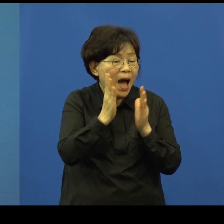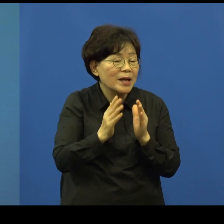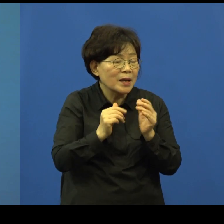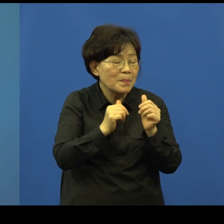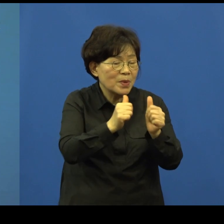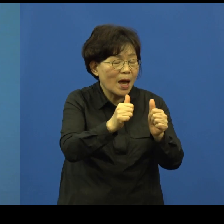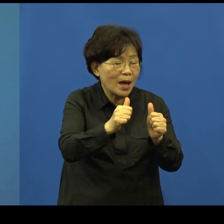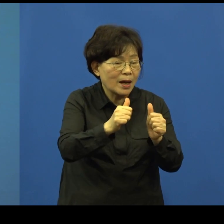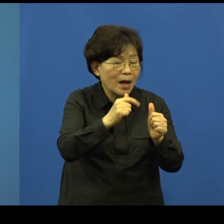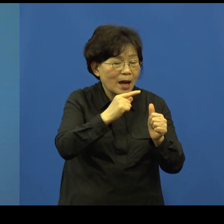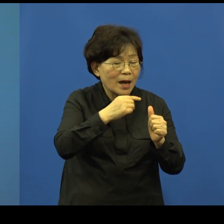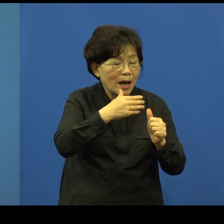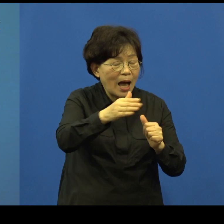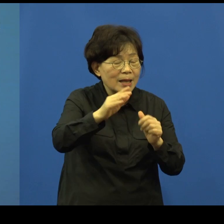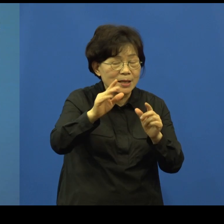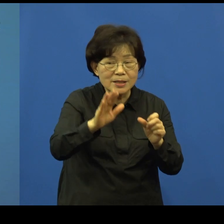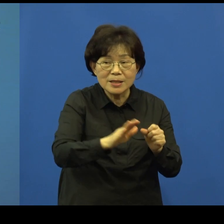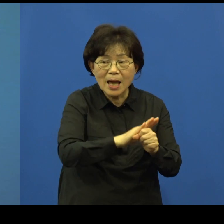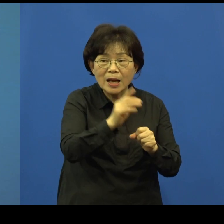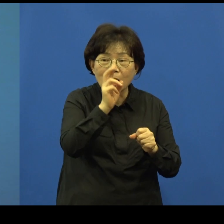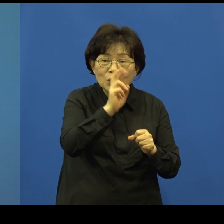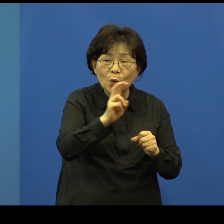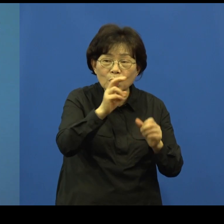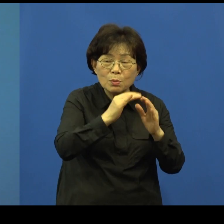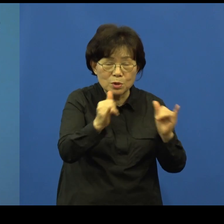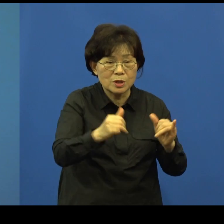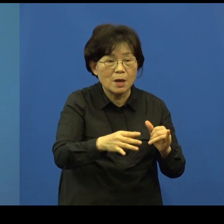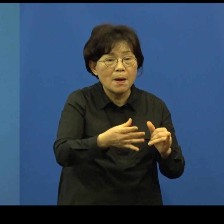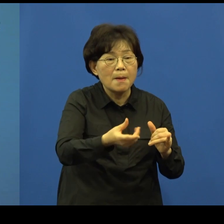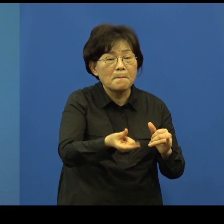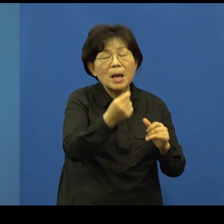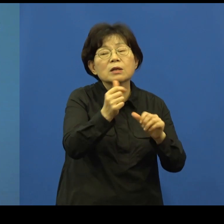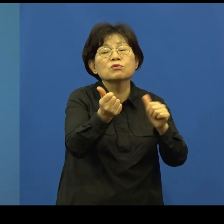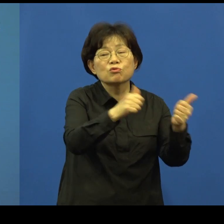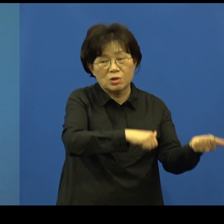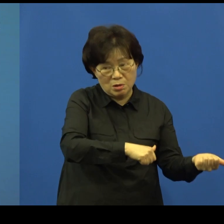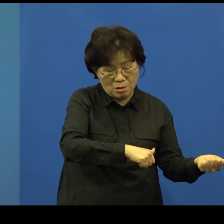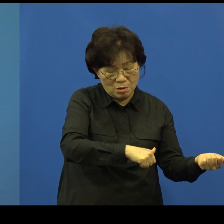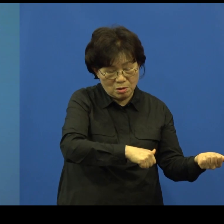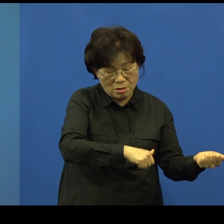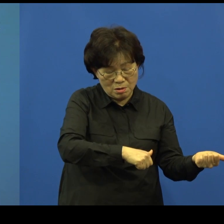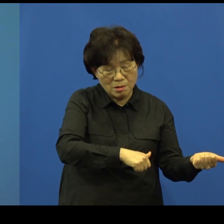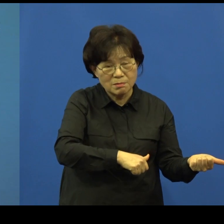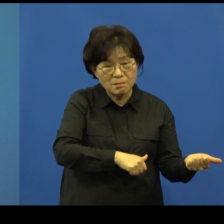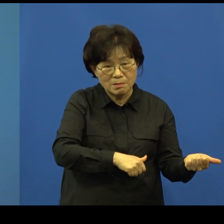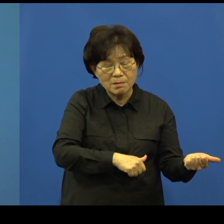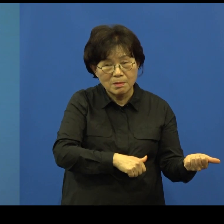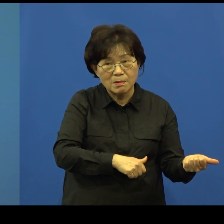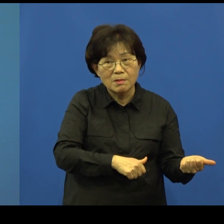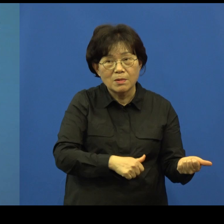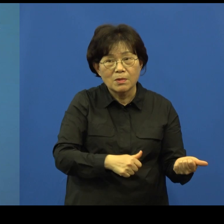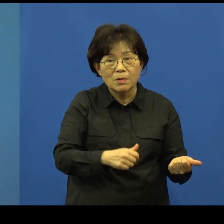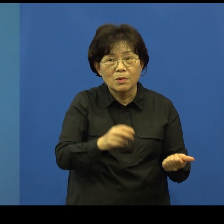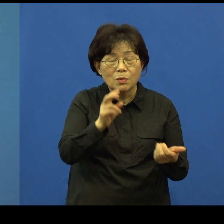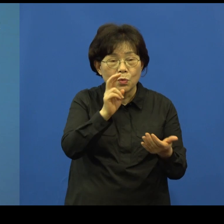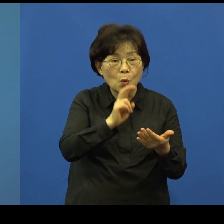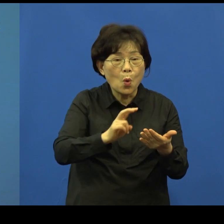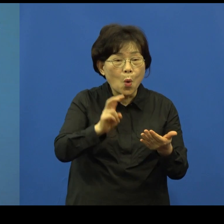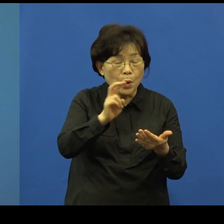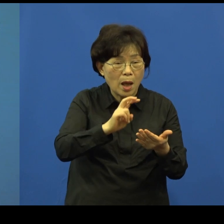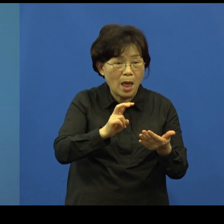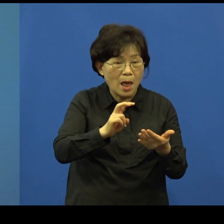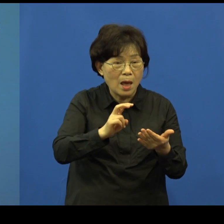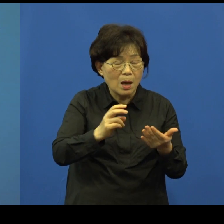그대의 찬송, 뭐 다 찬송이 그 뭐예요? 그럼 다 그렇게 됐어요. 여러분 노래 그렇게